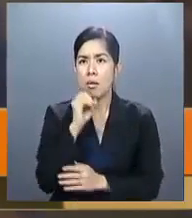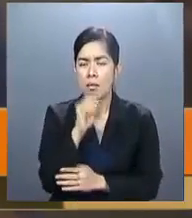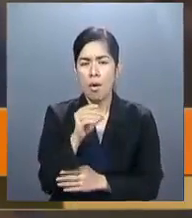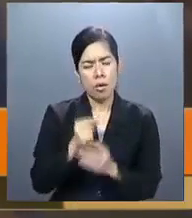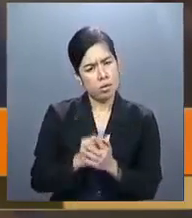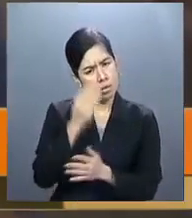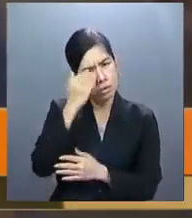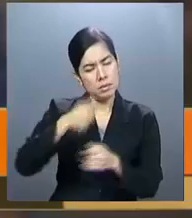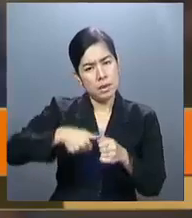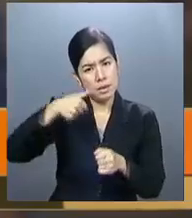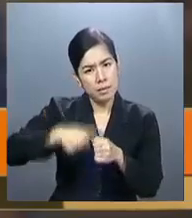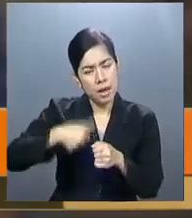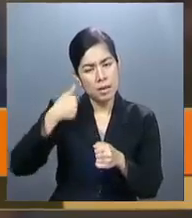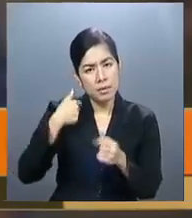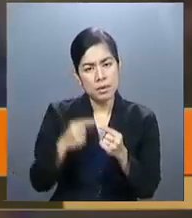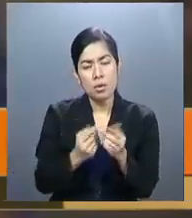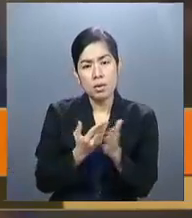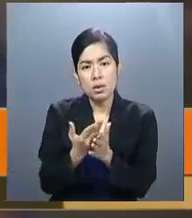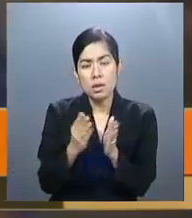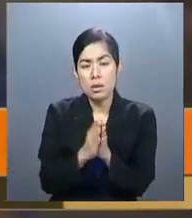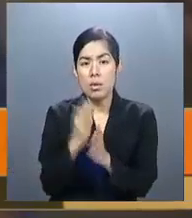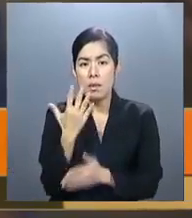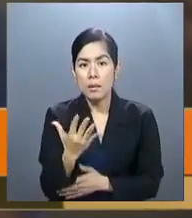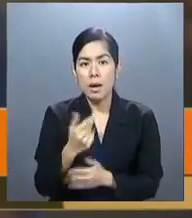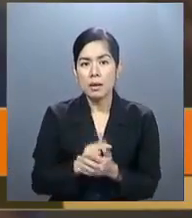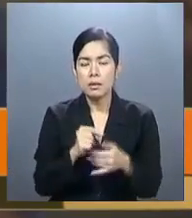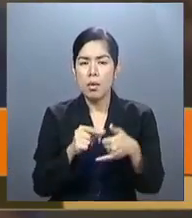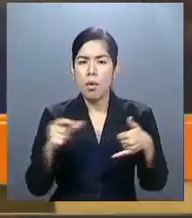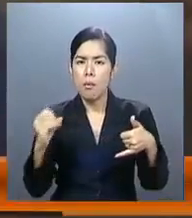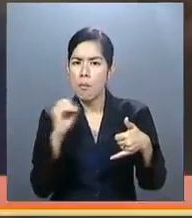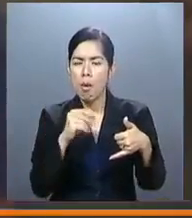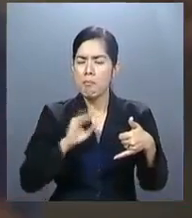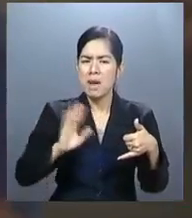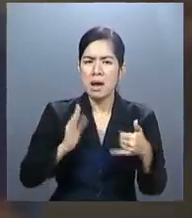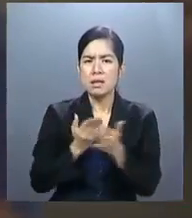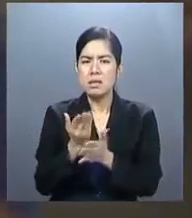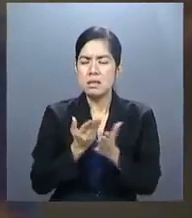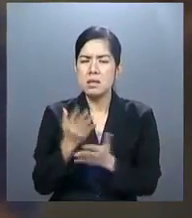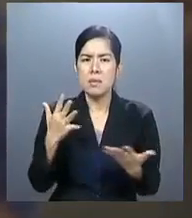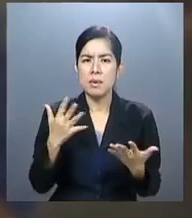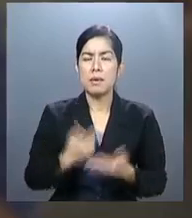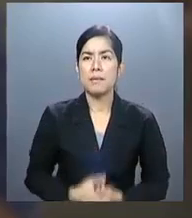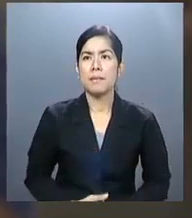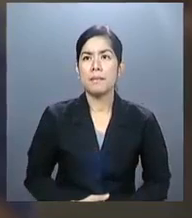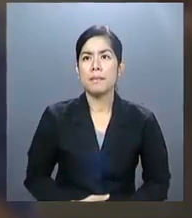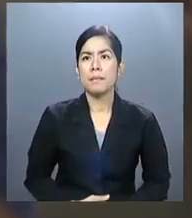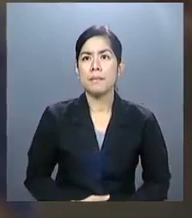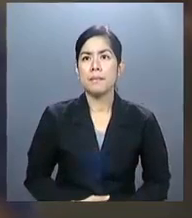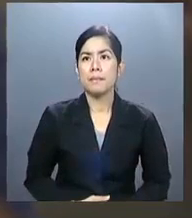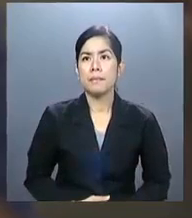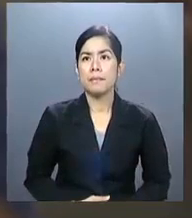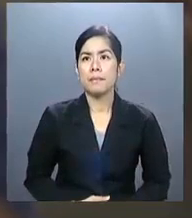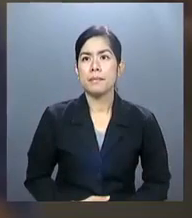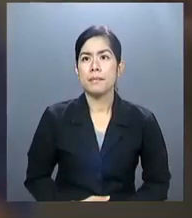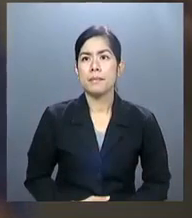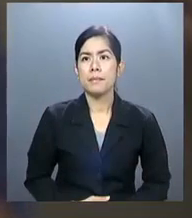ไงเพราะเราซื้อมาด้วยกันเขาบอกไม่ได้ซื้ออ้างว่าไม่ได้ซื้ออย่างเดียว นี่เป็นของเรานี่ทรัพย์สินประมาณเท่าไหร่ครับที่ต้องได ้ประม